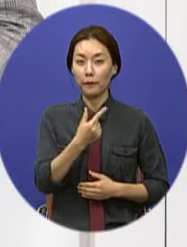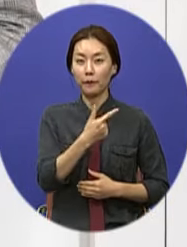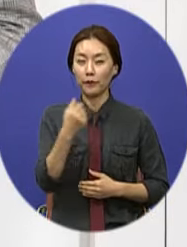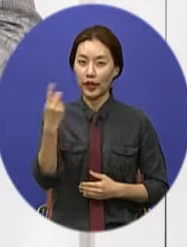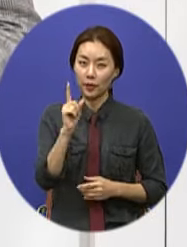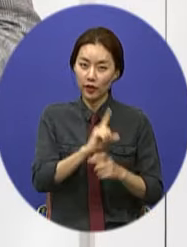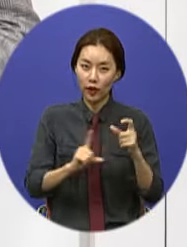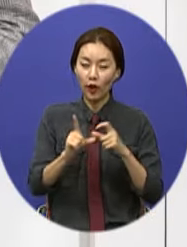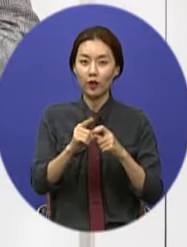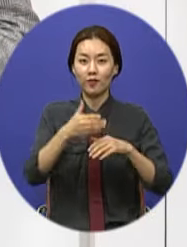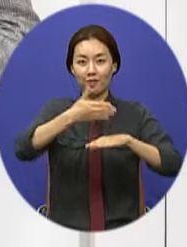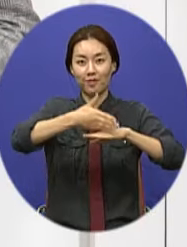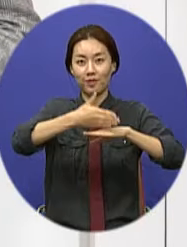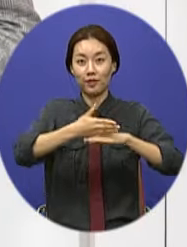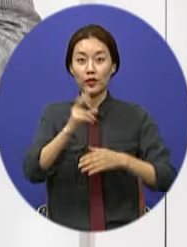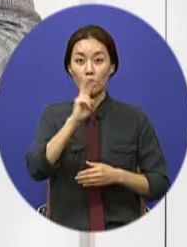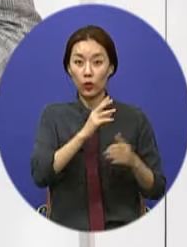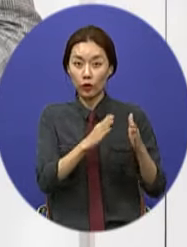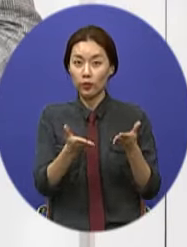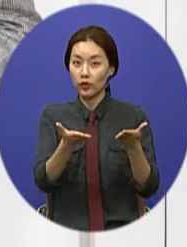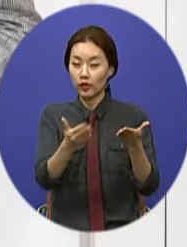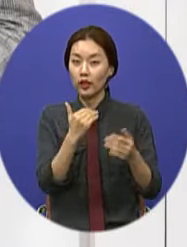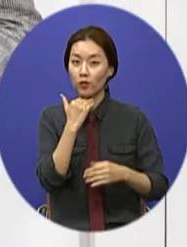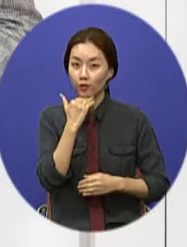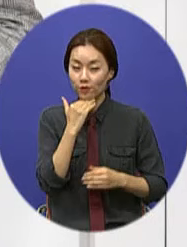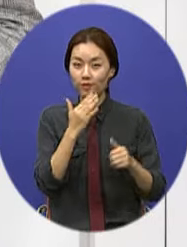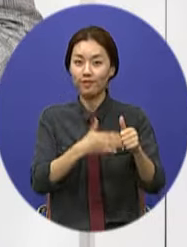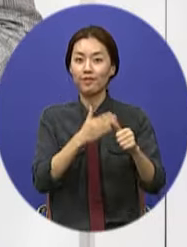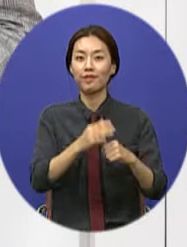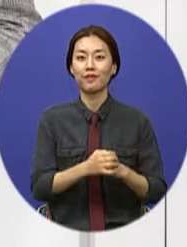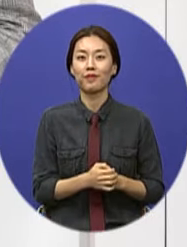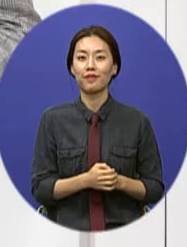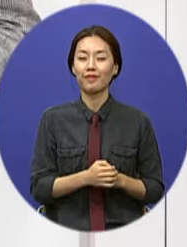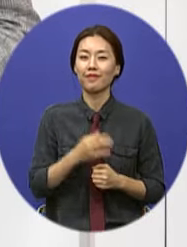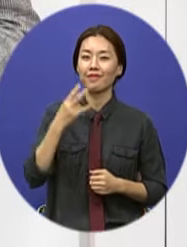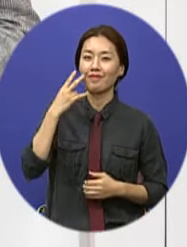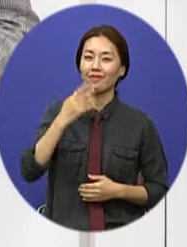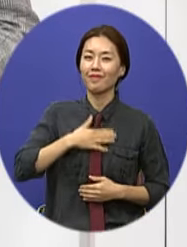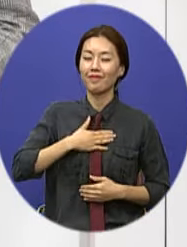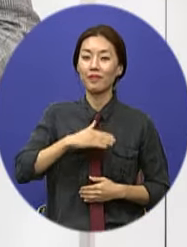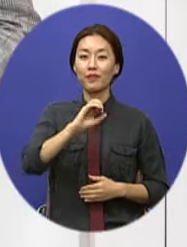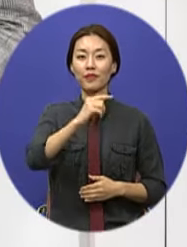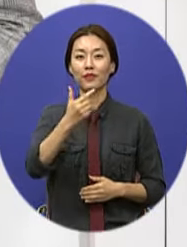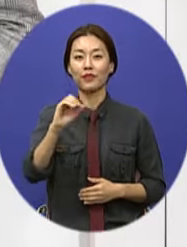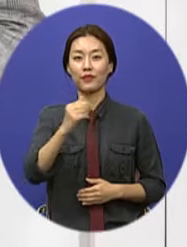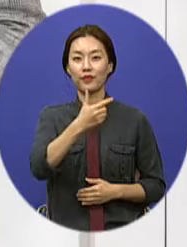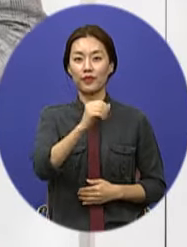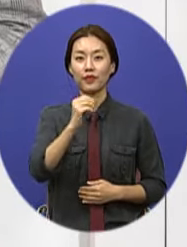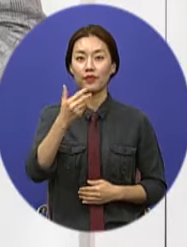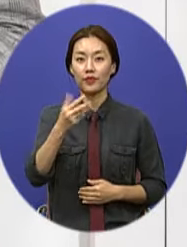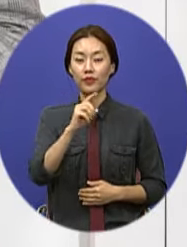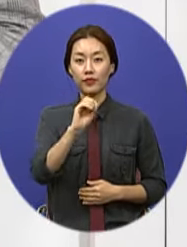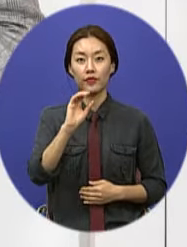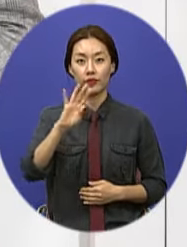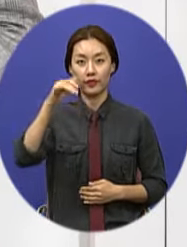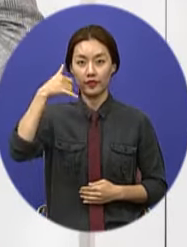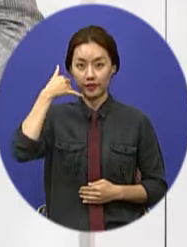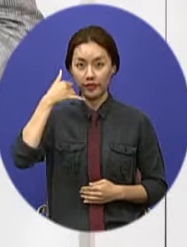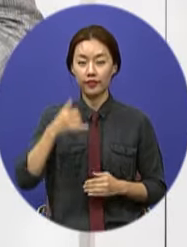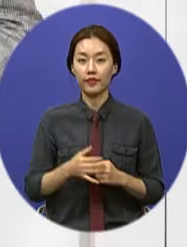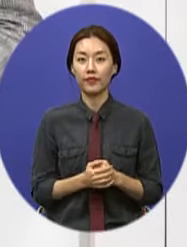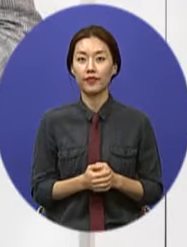한번 감사드리고요. 이제 음악 드릴 테니까 조금만 기다려 주세요. 네. 네. 060-608에 1004번